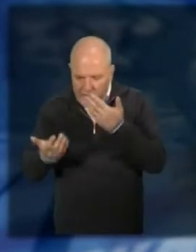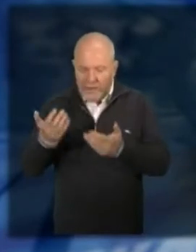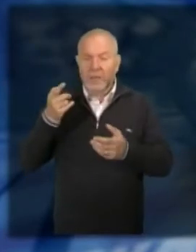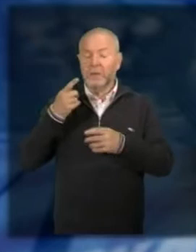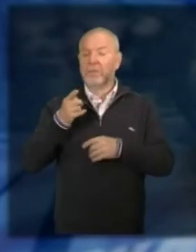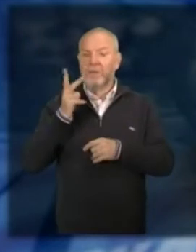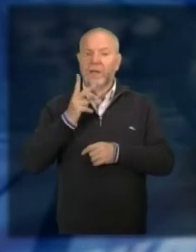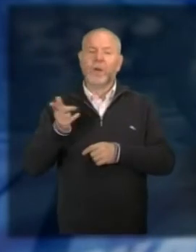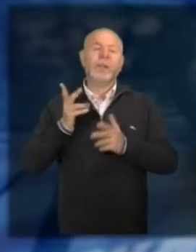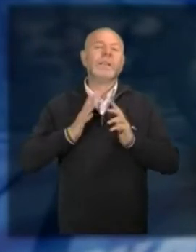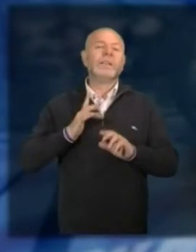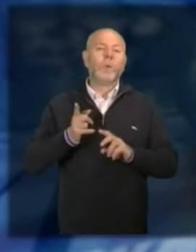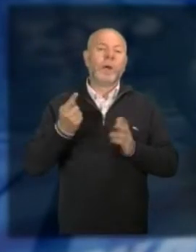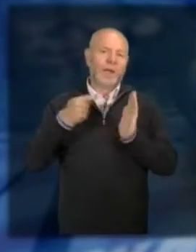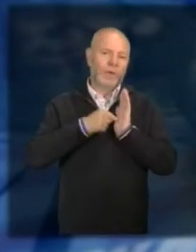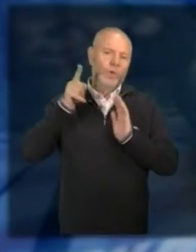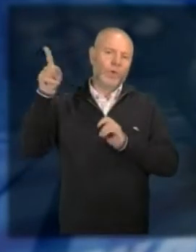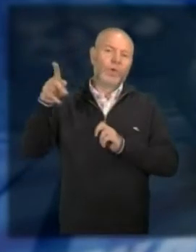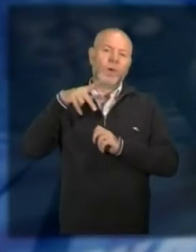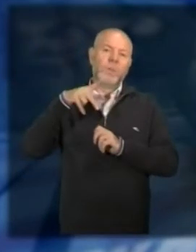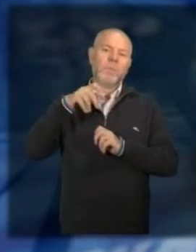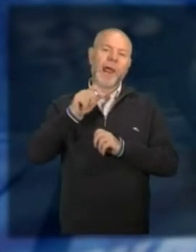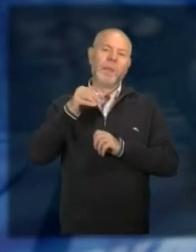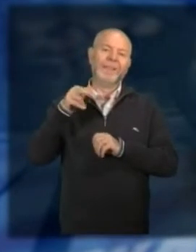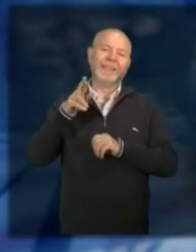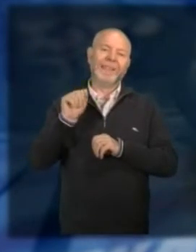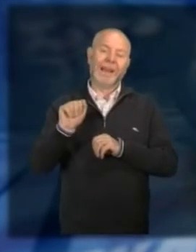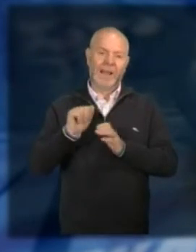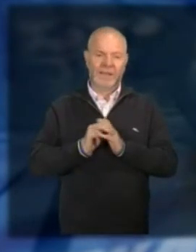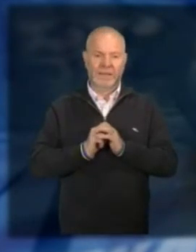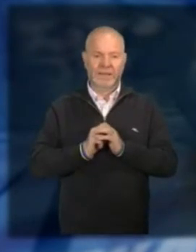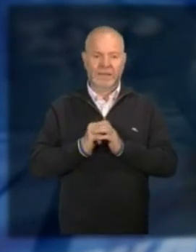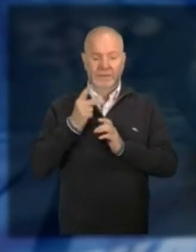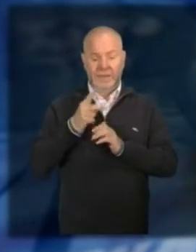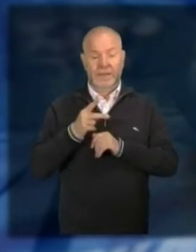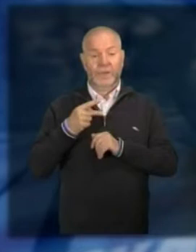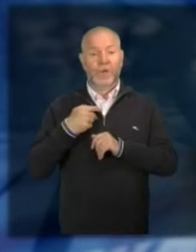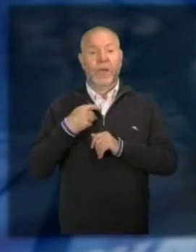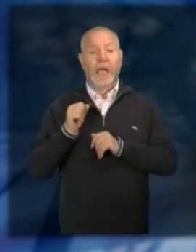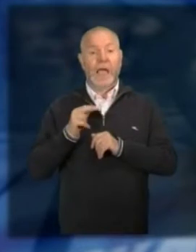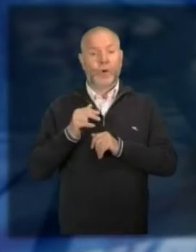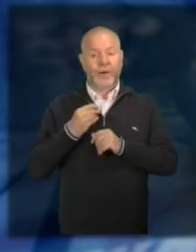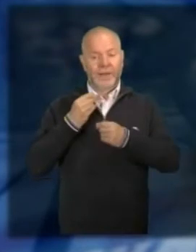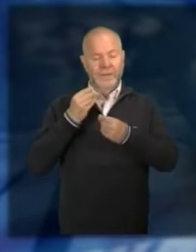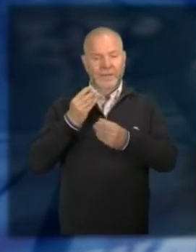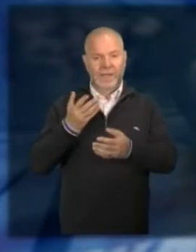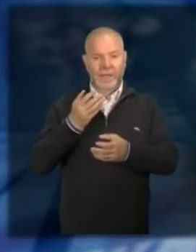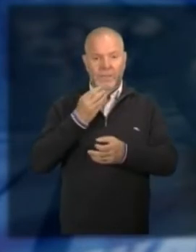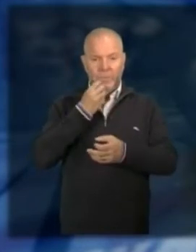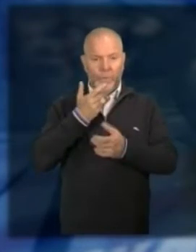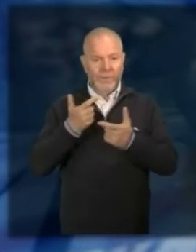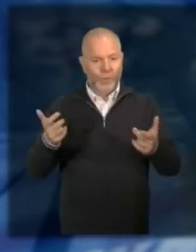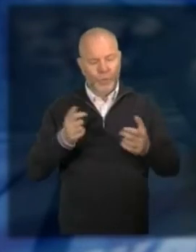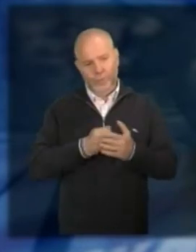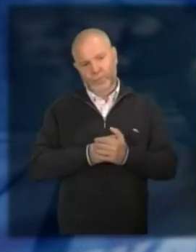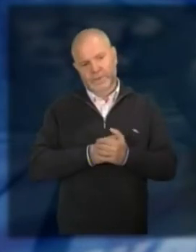un desiderio che speriamo che possano realizzare e che in questo Aruna sia benaugurante. Sì, oltre a